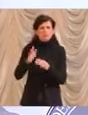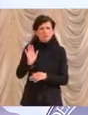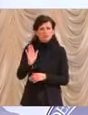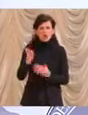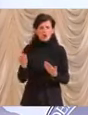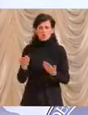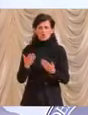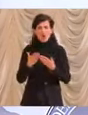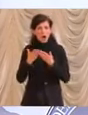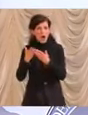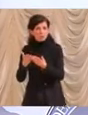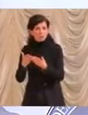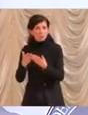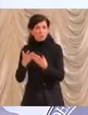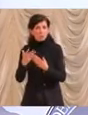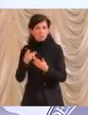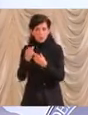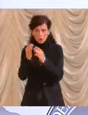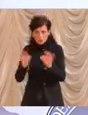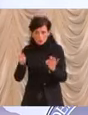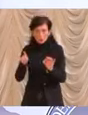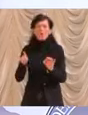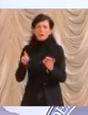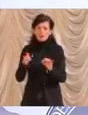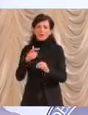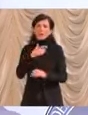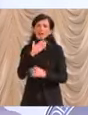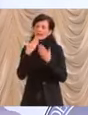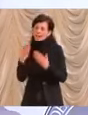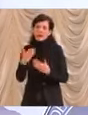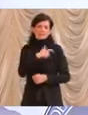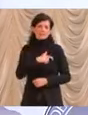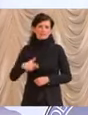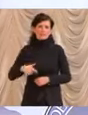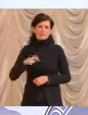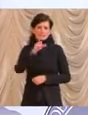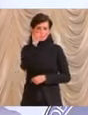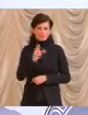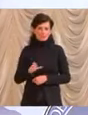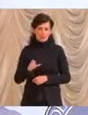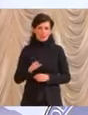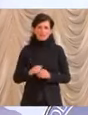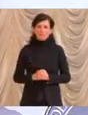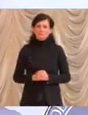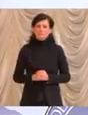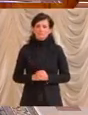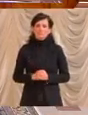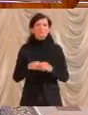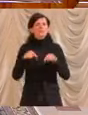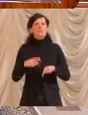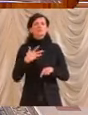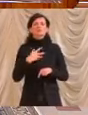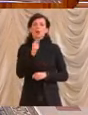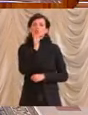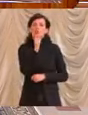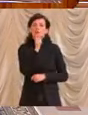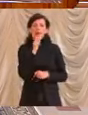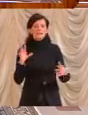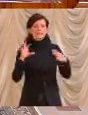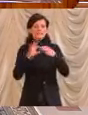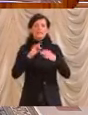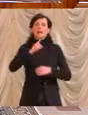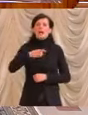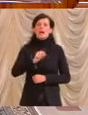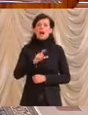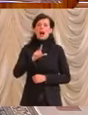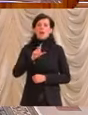vostro aiuto è assolutamente fondamentale. Grazie davvero. Adesso ci sono delle domande, ci sono dei giornalisti collegati. Galluzzo,